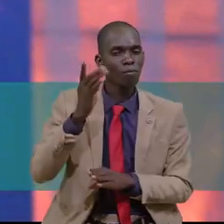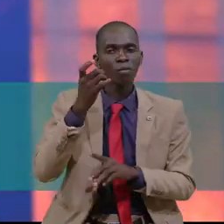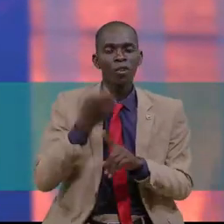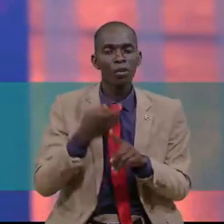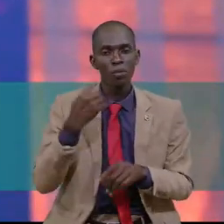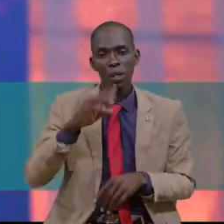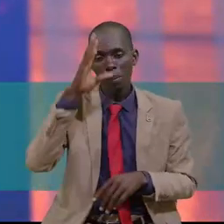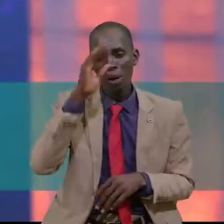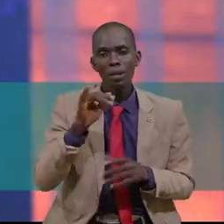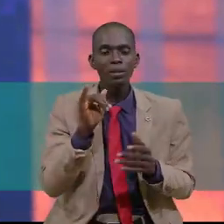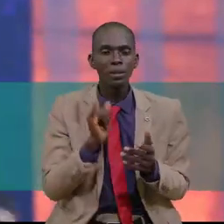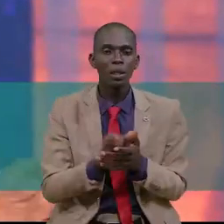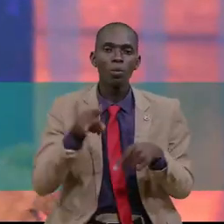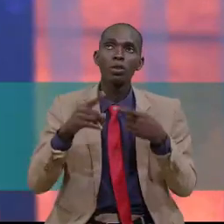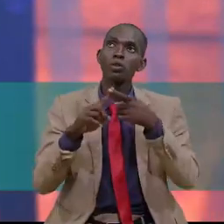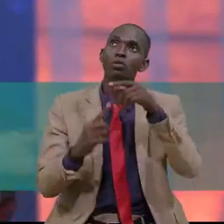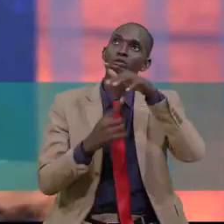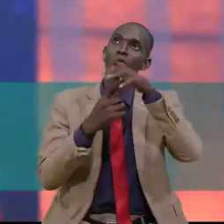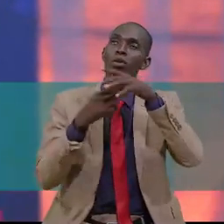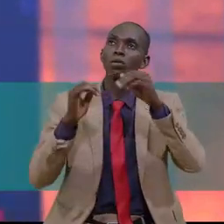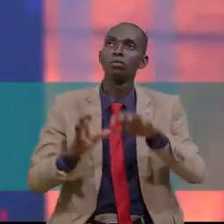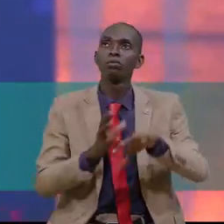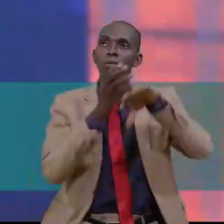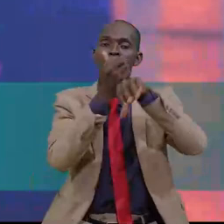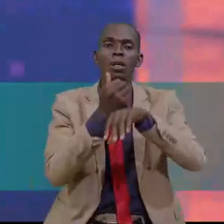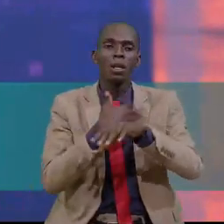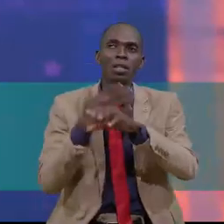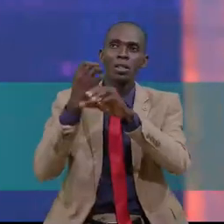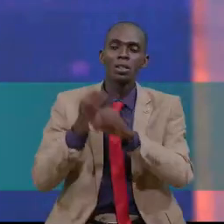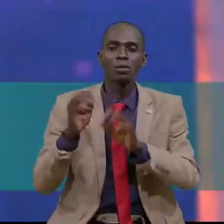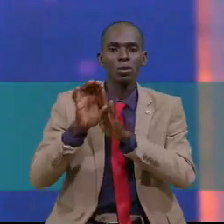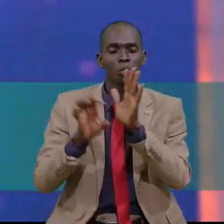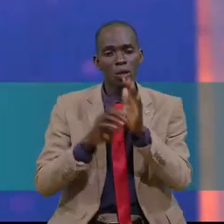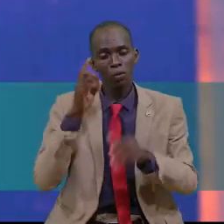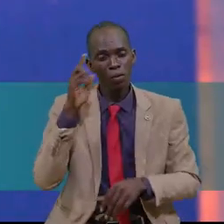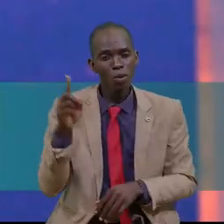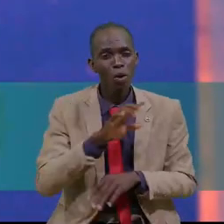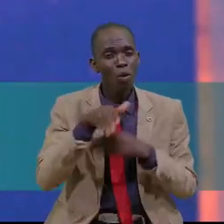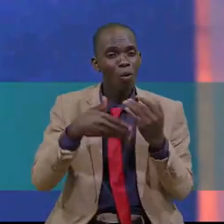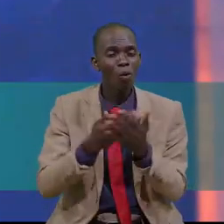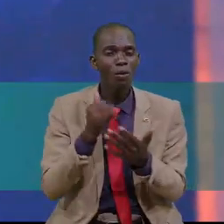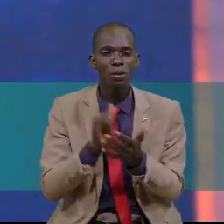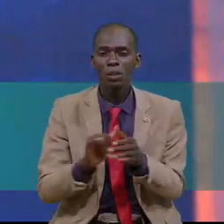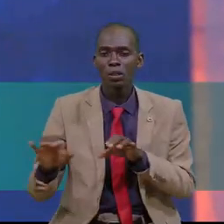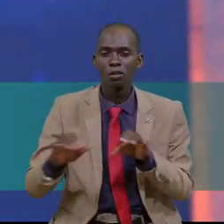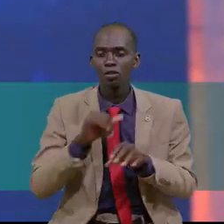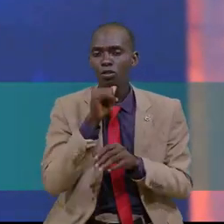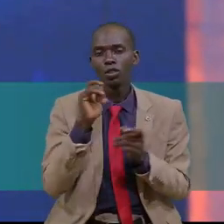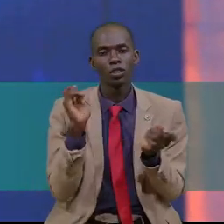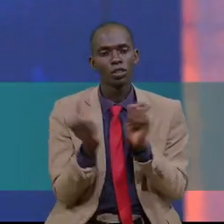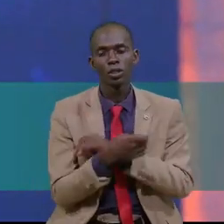de l'homme qui est allé au sommet de la montagne et a reçu l'alliance, les commandements de Dieu. Mais tout cela n'a pas